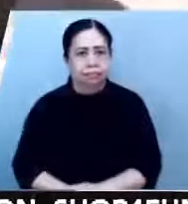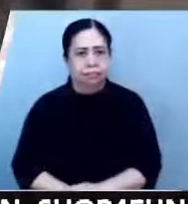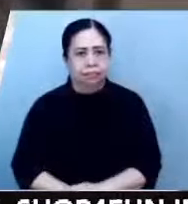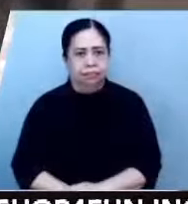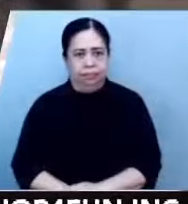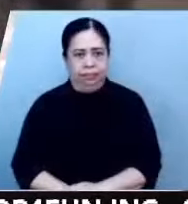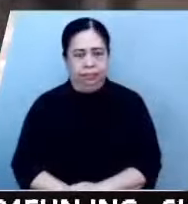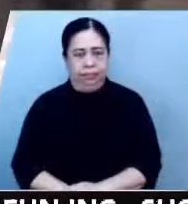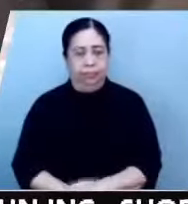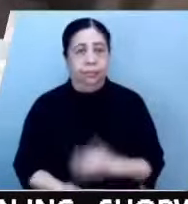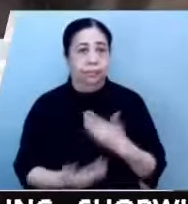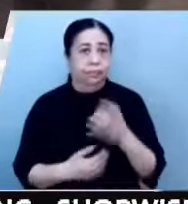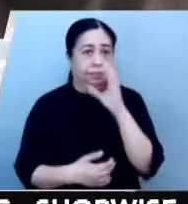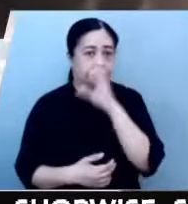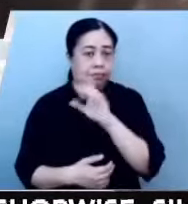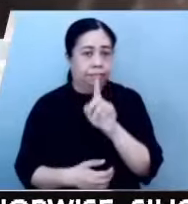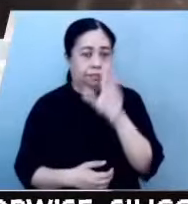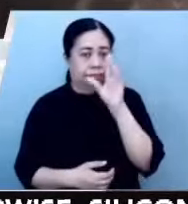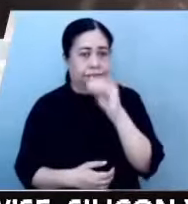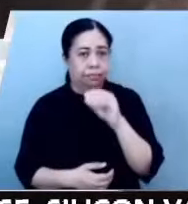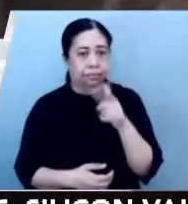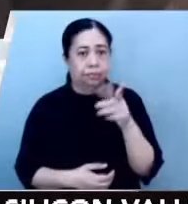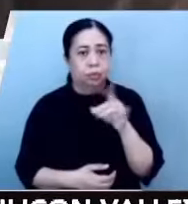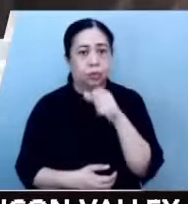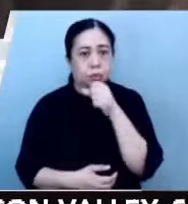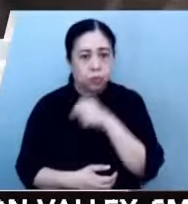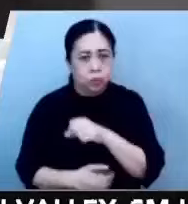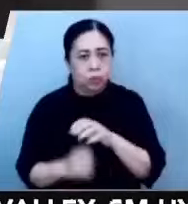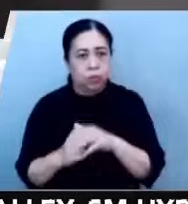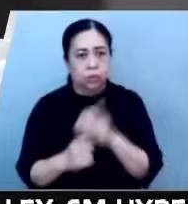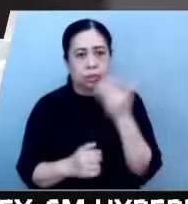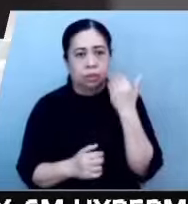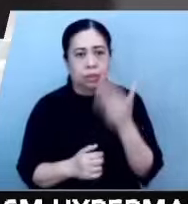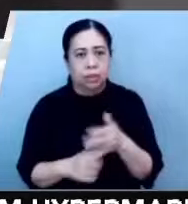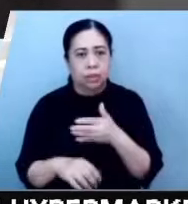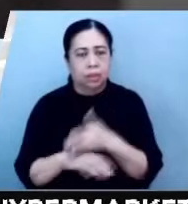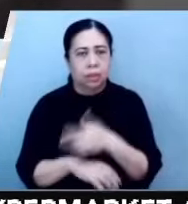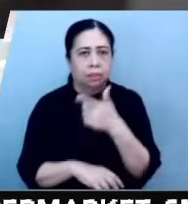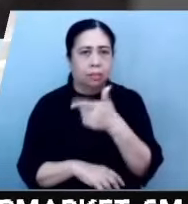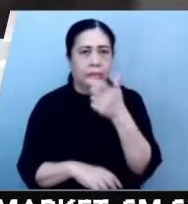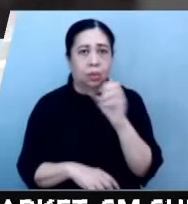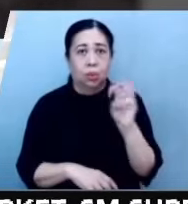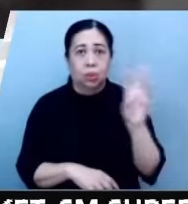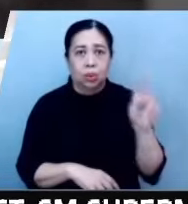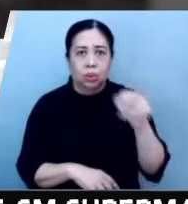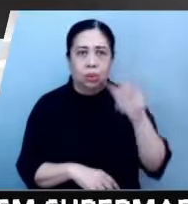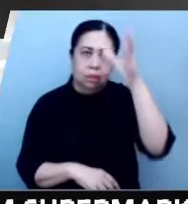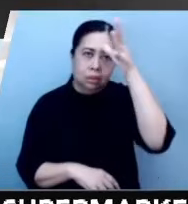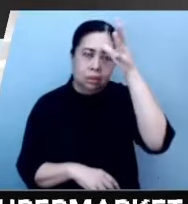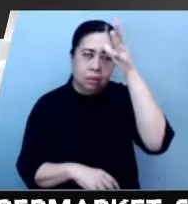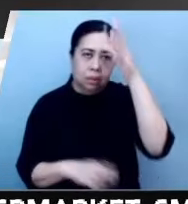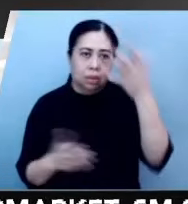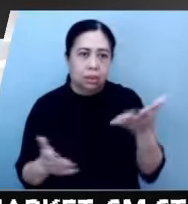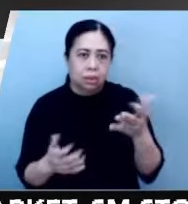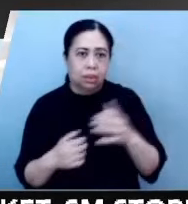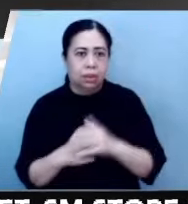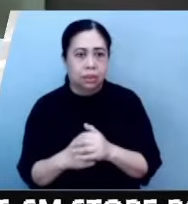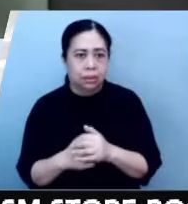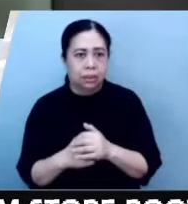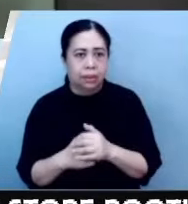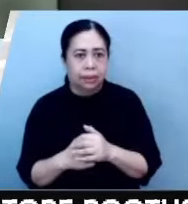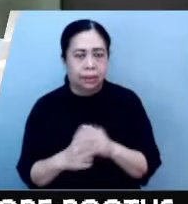Sa Cebu City, isang lalaking 28 taong gulang naman ang patay matapos mabaril ang sarili niyang ama sa Sitio Lower Lagerta sa Barangay